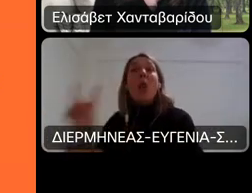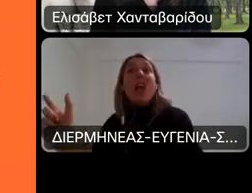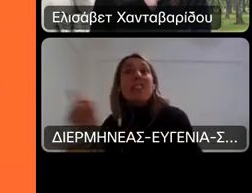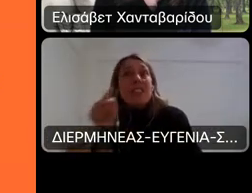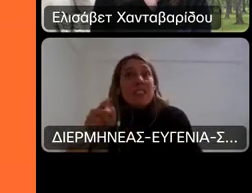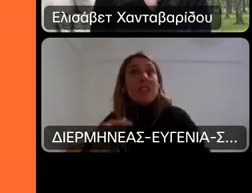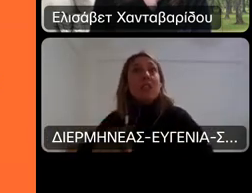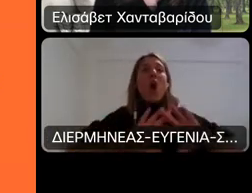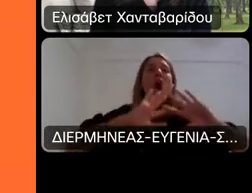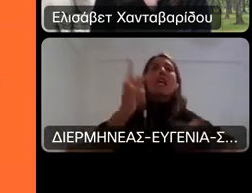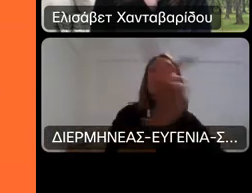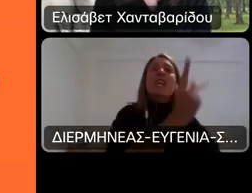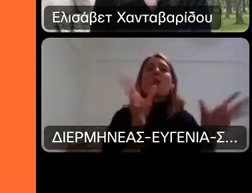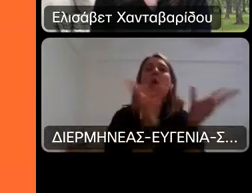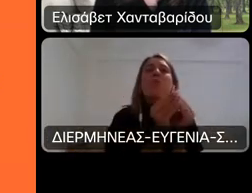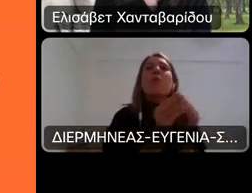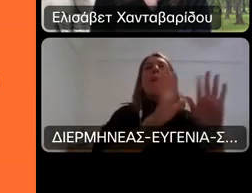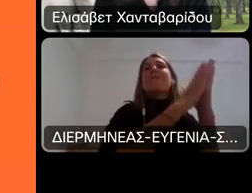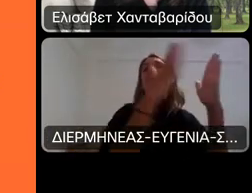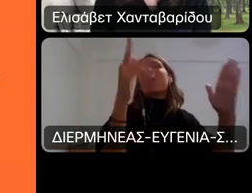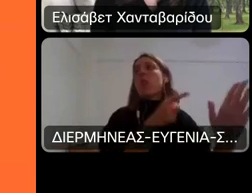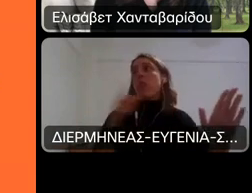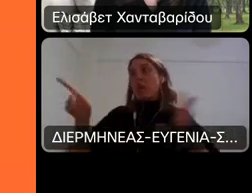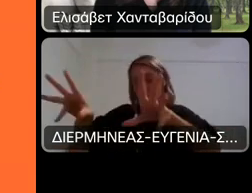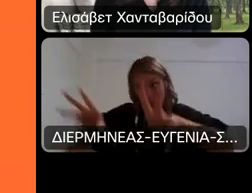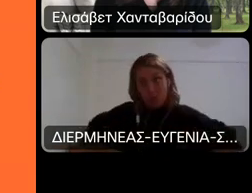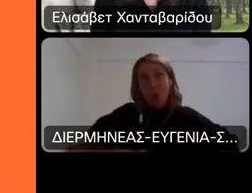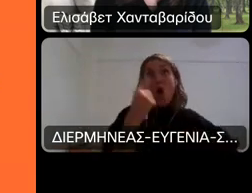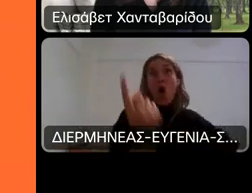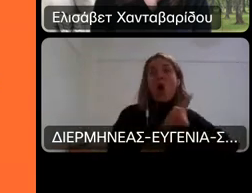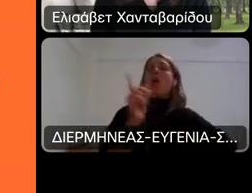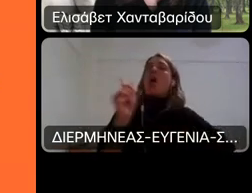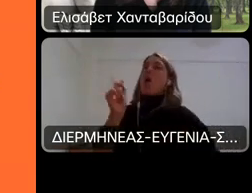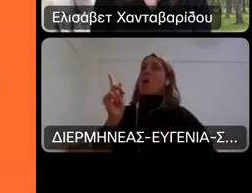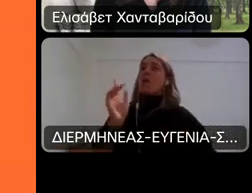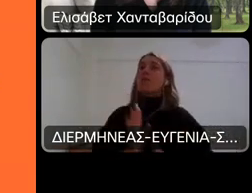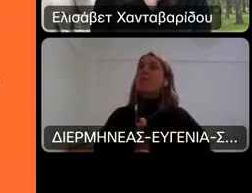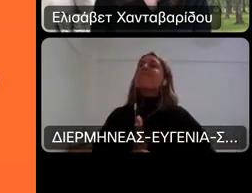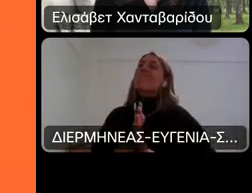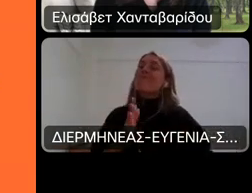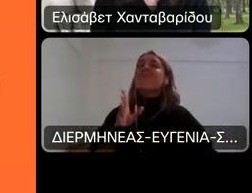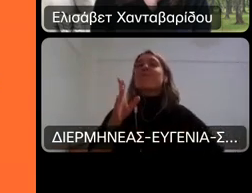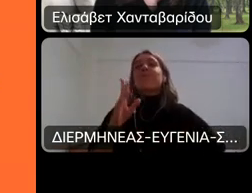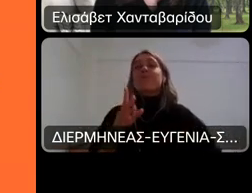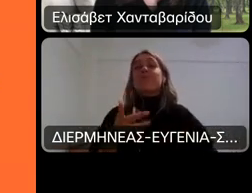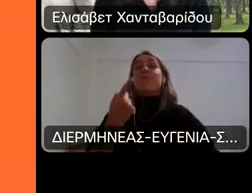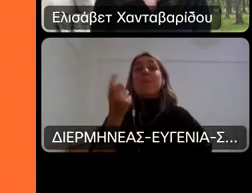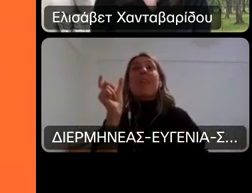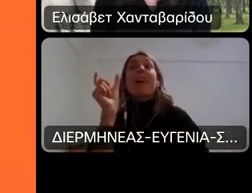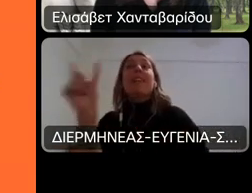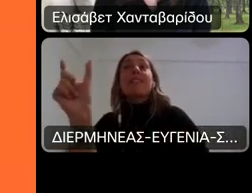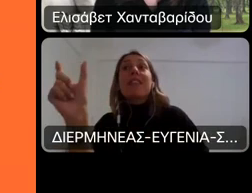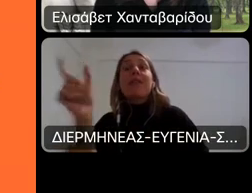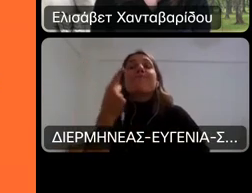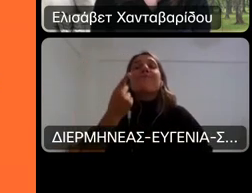ολόκληρη τη βιβλιοθηκονομική κοινότητα, διότι δεν δέχονται κάποιες βιβλιοθηκονόμοι τον όρο illegal στο immigration.